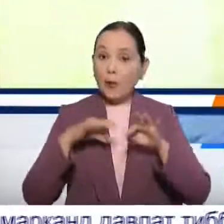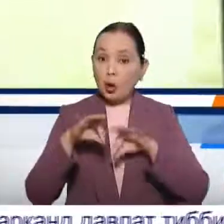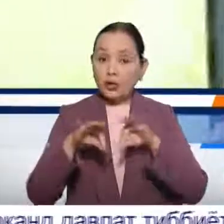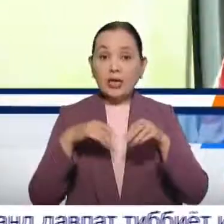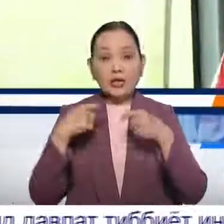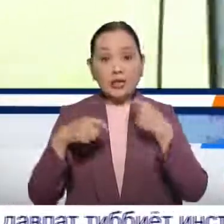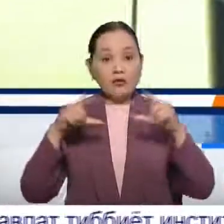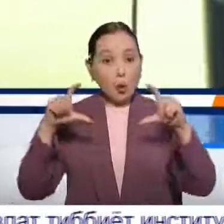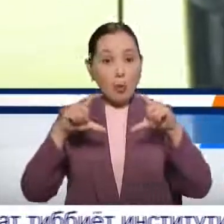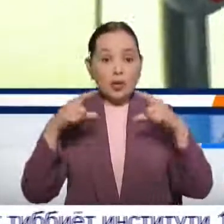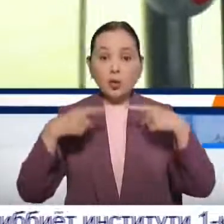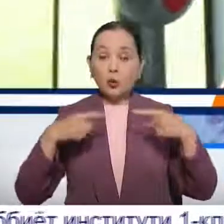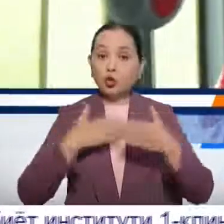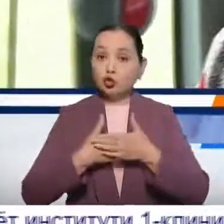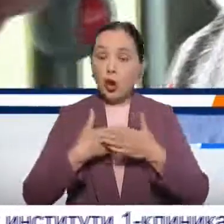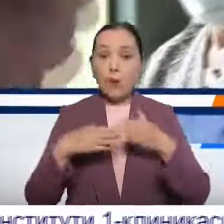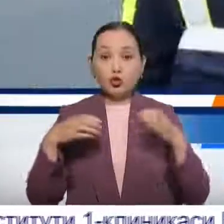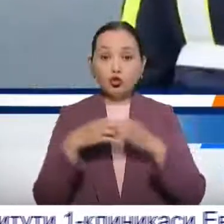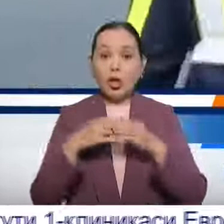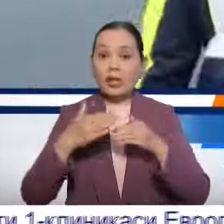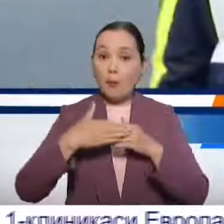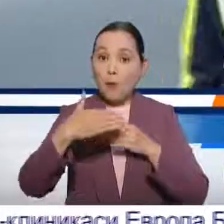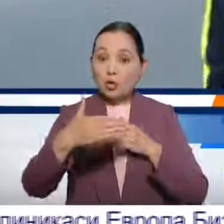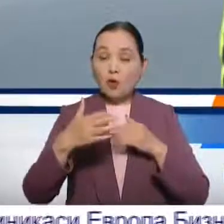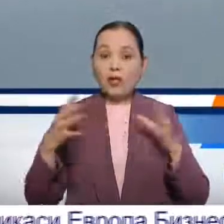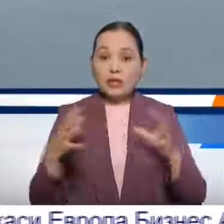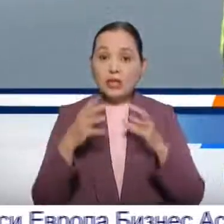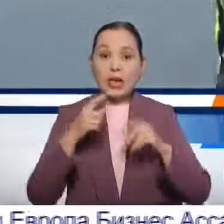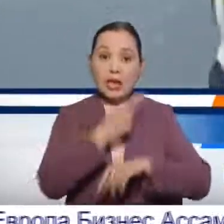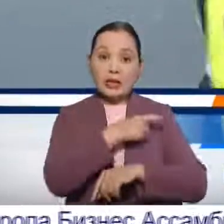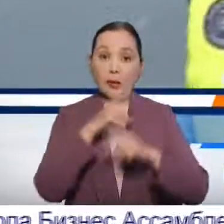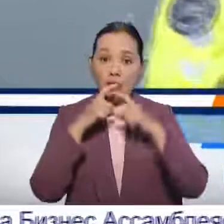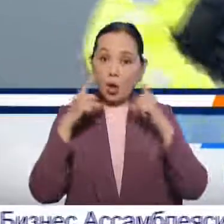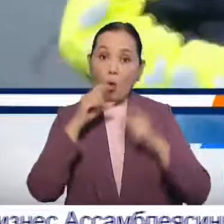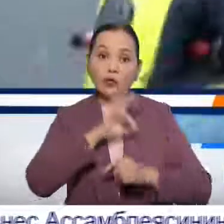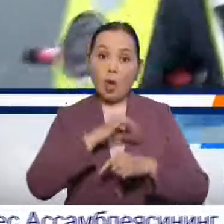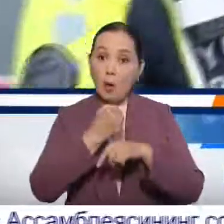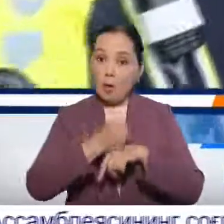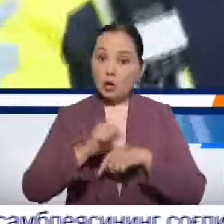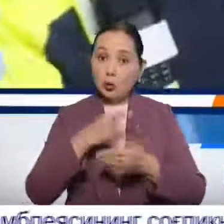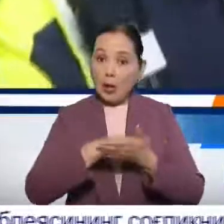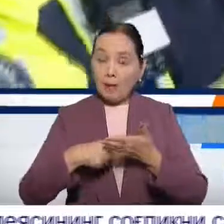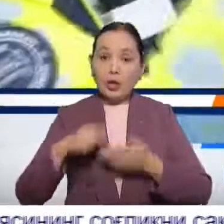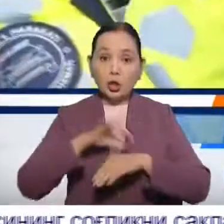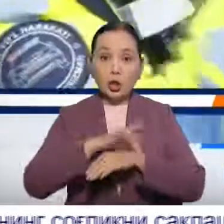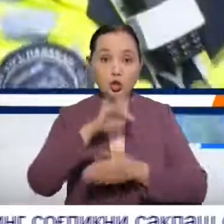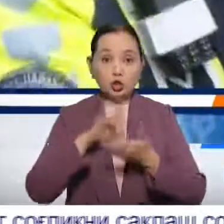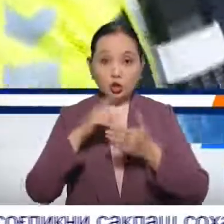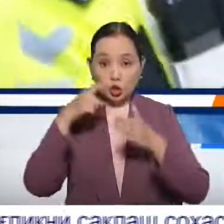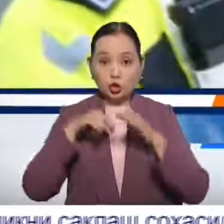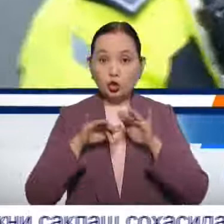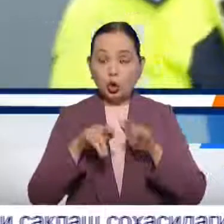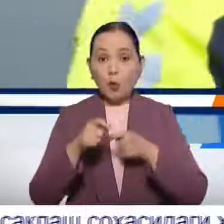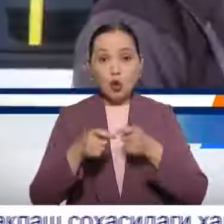savdo markazlarida va boshqa jamoat joylarida ijtimoiy masofani saqlash va tibbiy niqobdan foydalanish majburiy etib belgilandi. Toshkent shahar ichki ishlar bosh